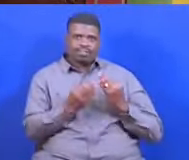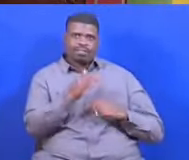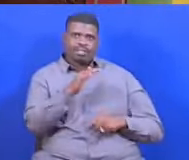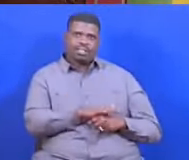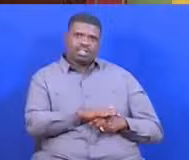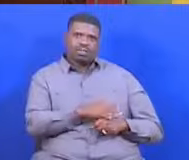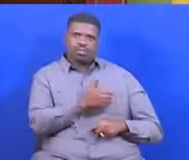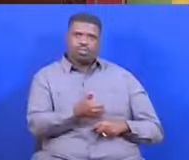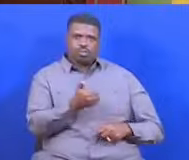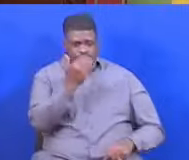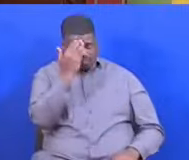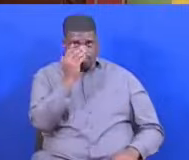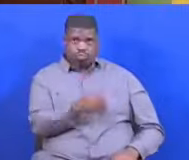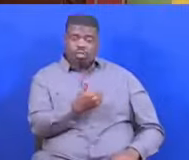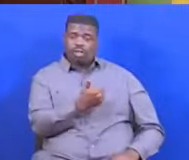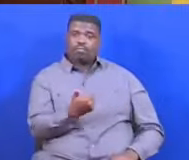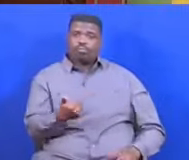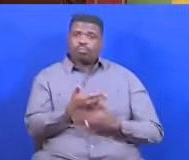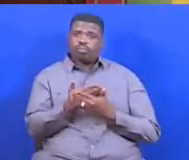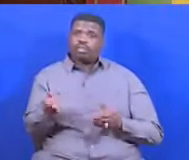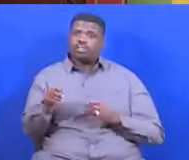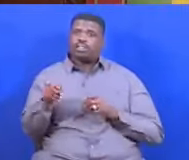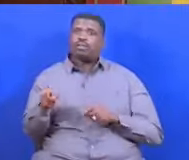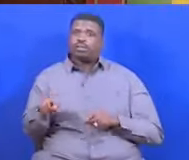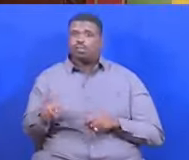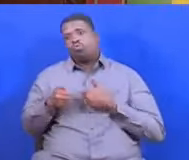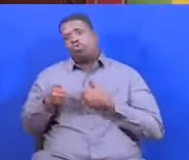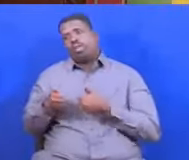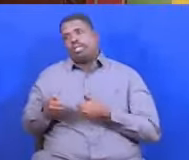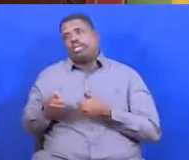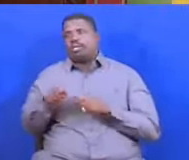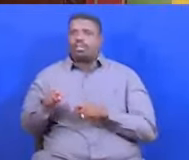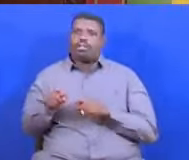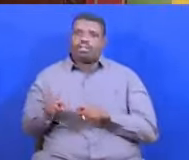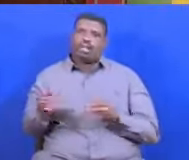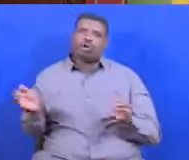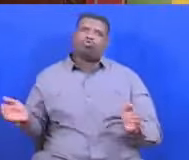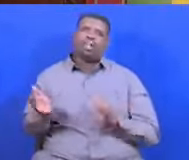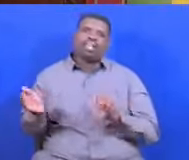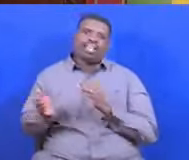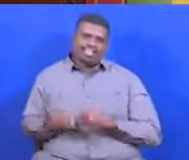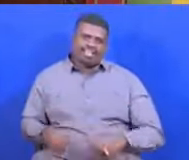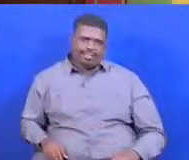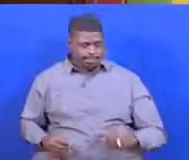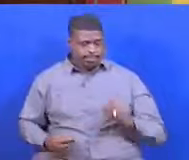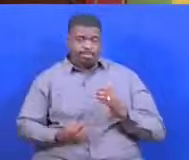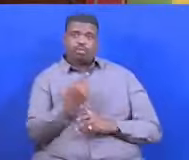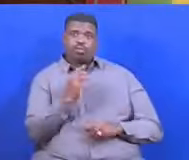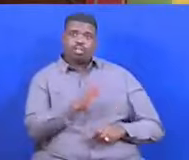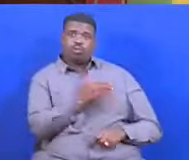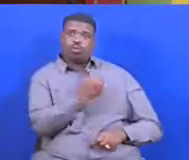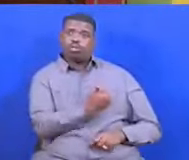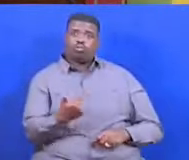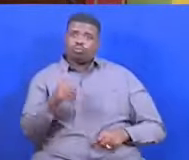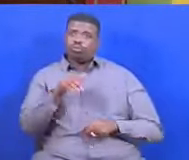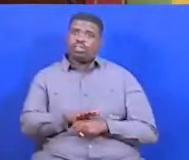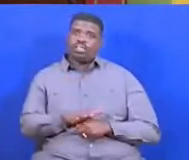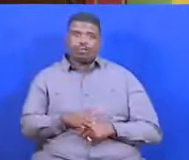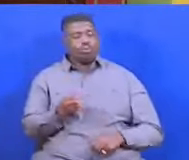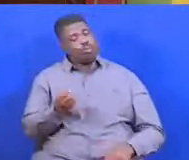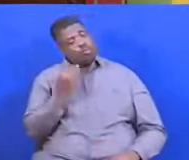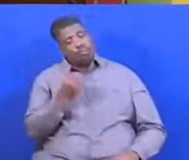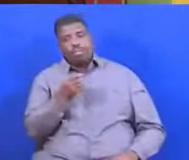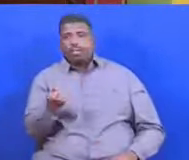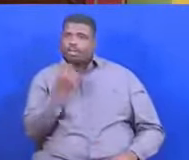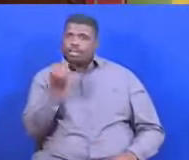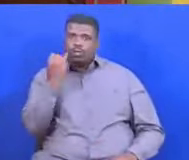watu wengi wao wanajua kwamba ukiwa na mtoto basi na wewe unategemea yeye aje kukulea. Lakini matokeo yake watoto wengi wamekwenda kuumia kwenye